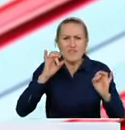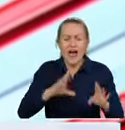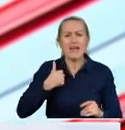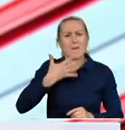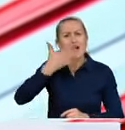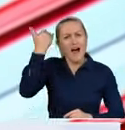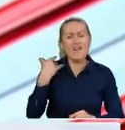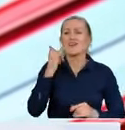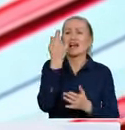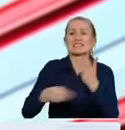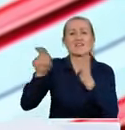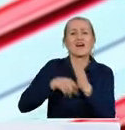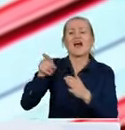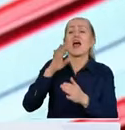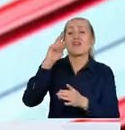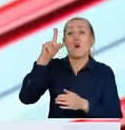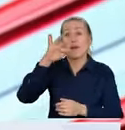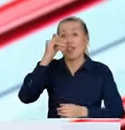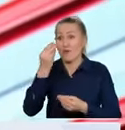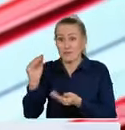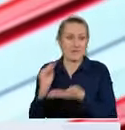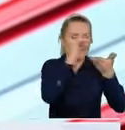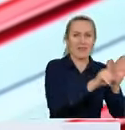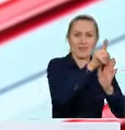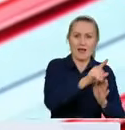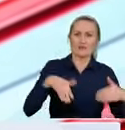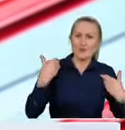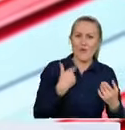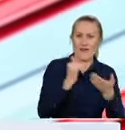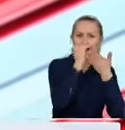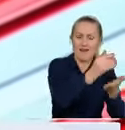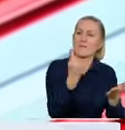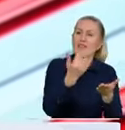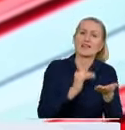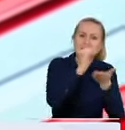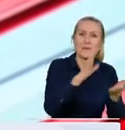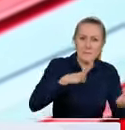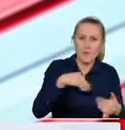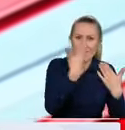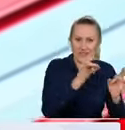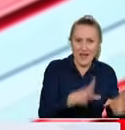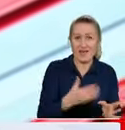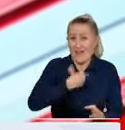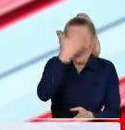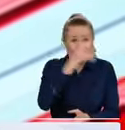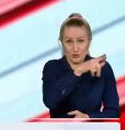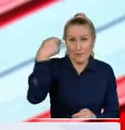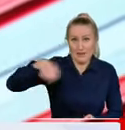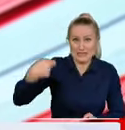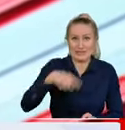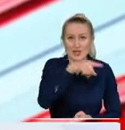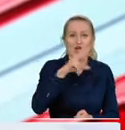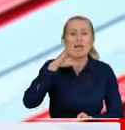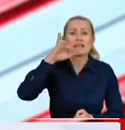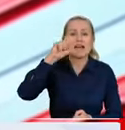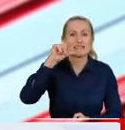pieniądze z likwidacji TVP Info można przeznaczyć na ten cel. Jakieś pieniądze przynajmniej na ten cel by były. Ja nie wiem, czy panu prezydentowi się Jacek Kurski